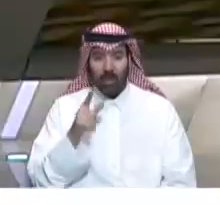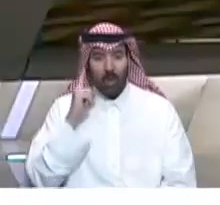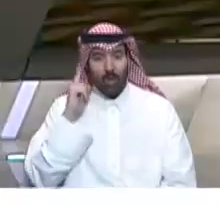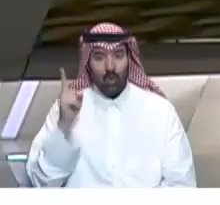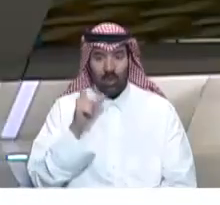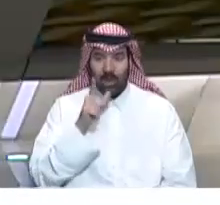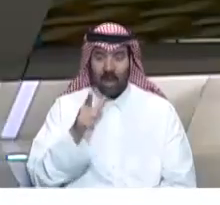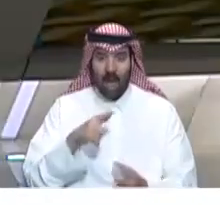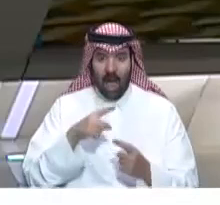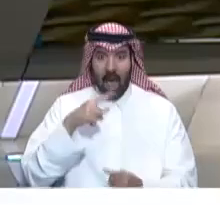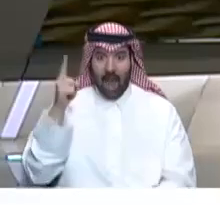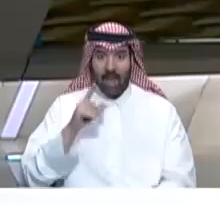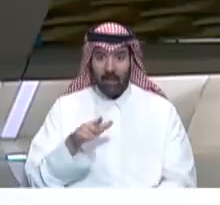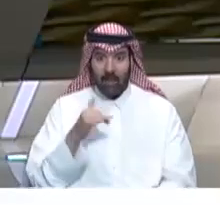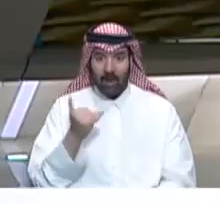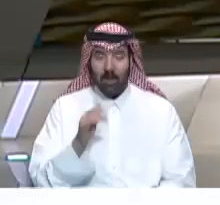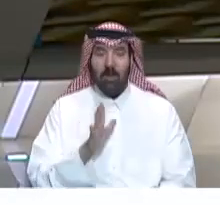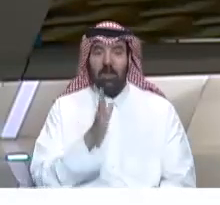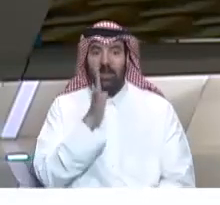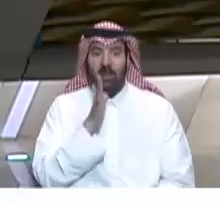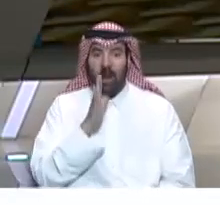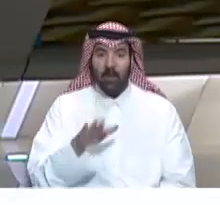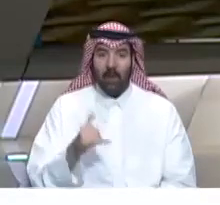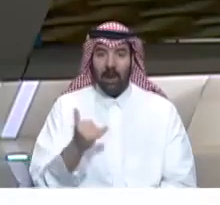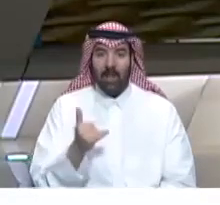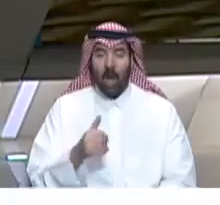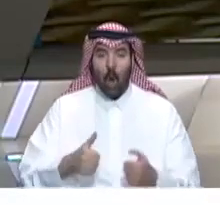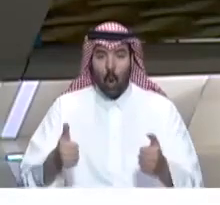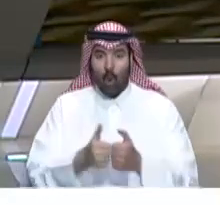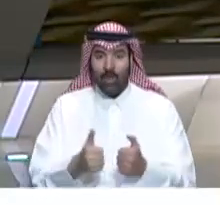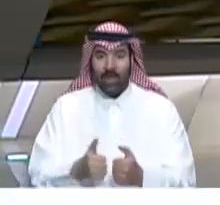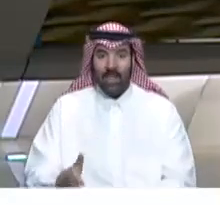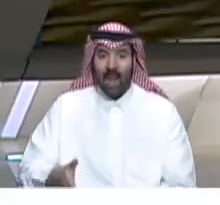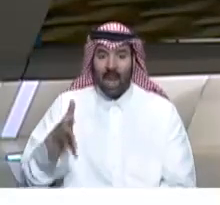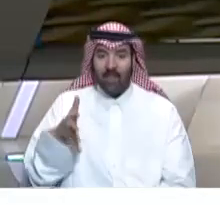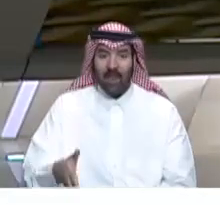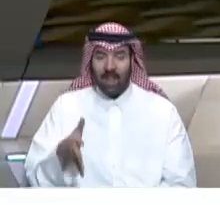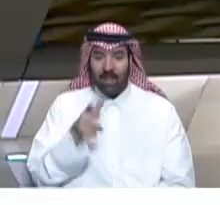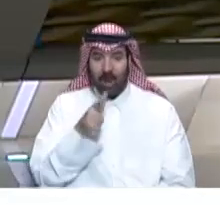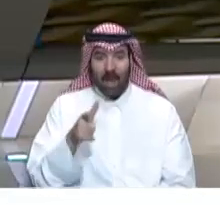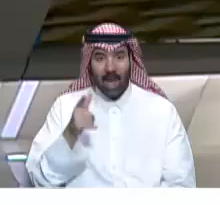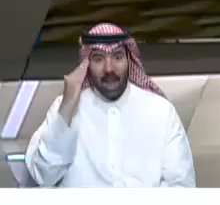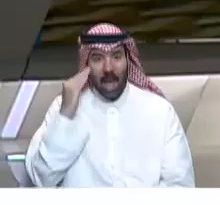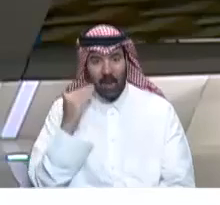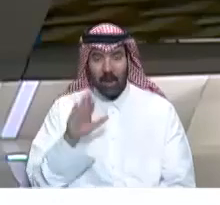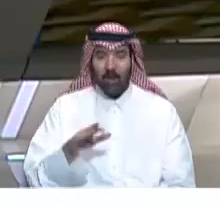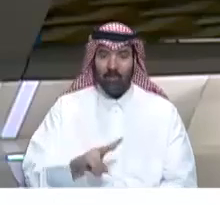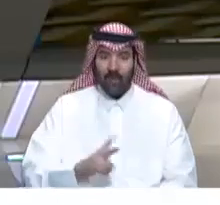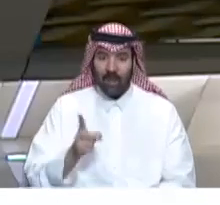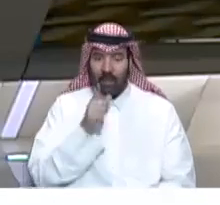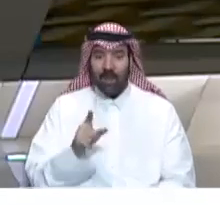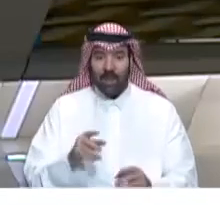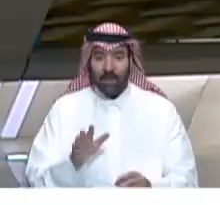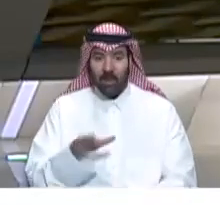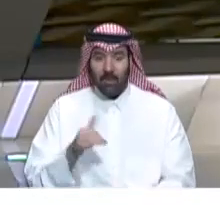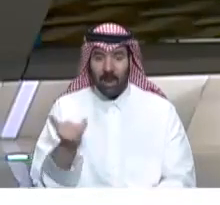الصوت يعني كان عالي، وهناك حضور كثيف من الجماهير والأسرة والأطفال والنساء أيضا لحضور هذه الفعاليات.